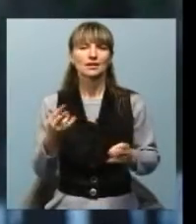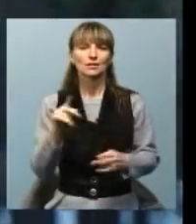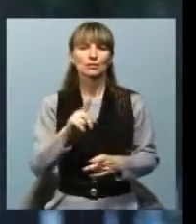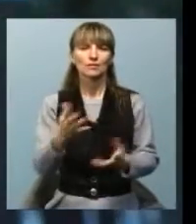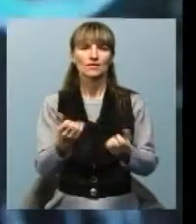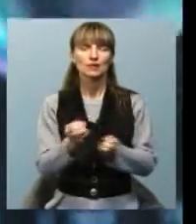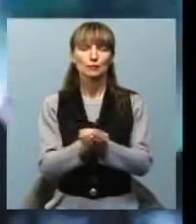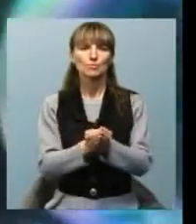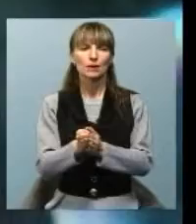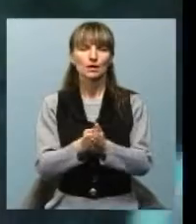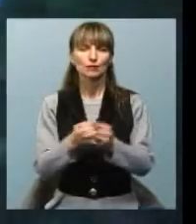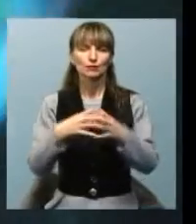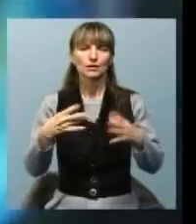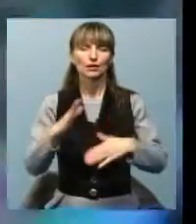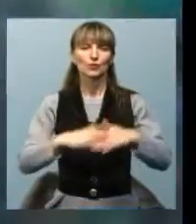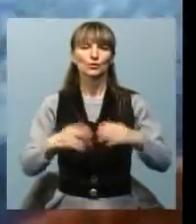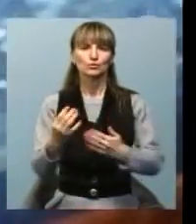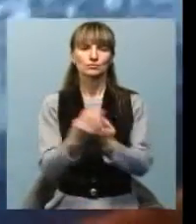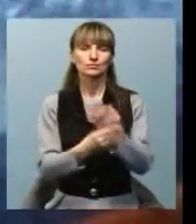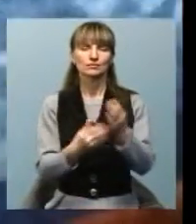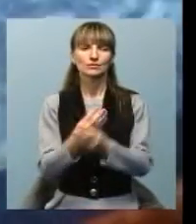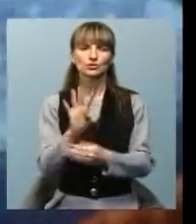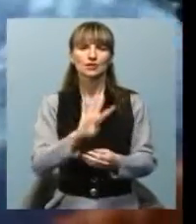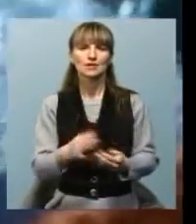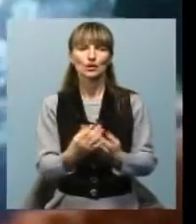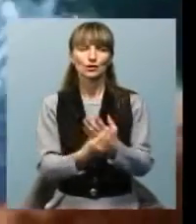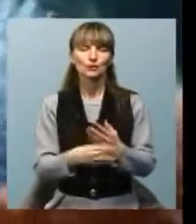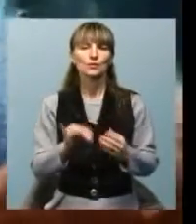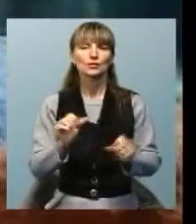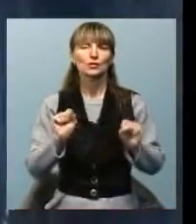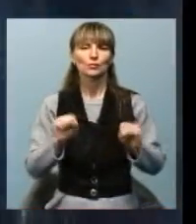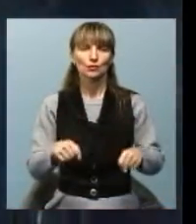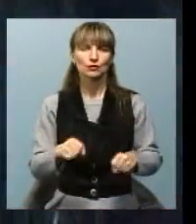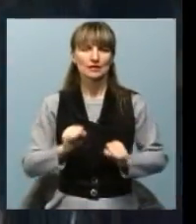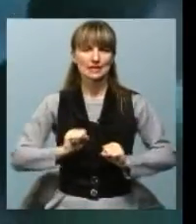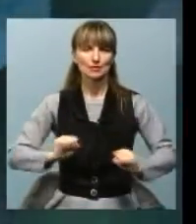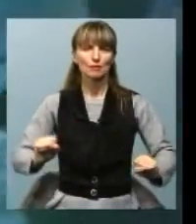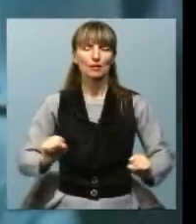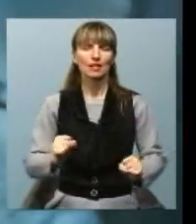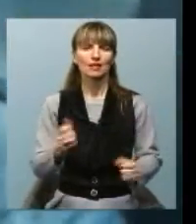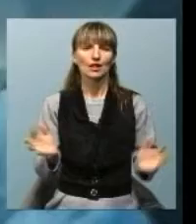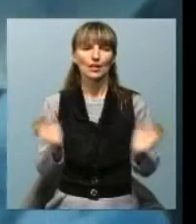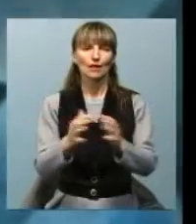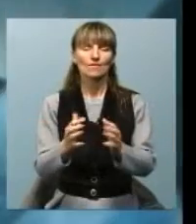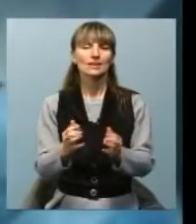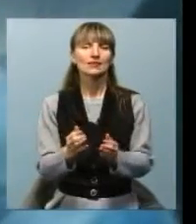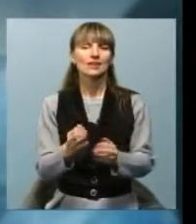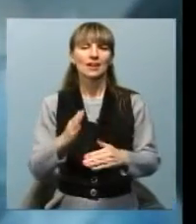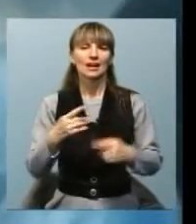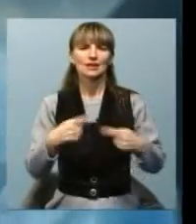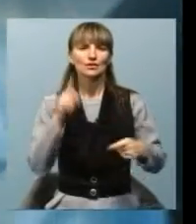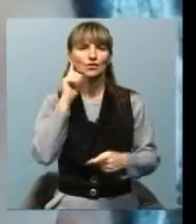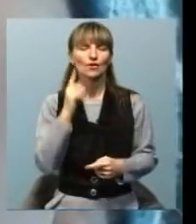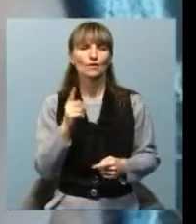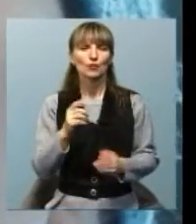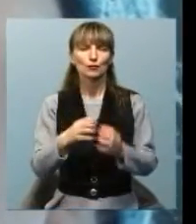взяти мильні бульбашки до рук, потрібно одягнути шерстяну рукавичку. І можна сміливо ловити яскраві, різнокольорові бульки та тримати